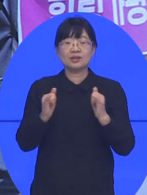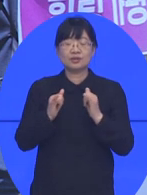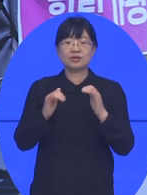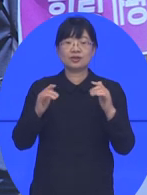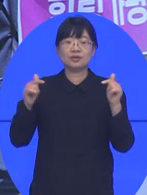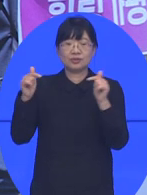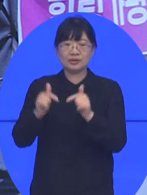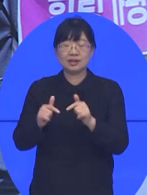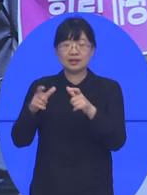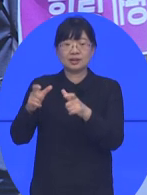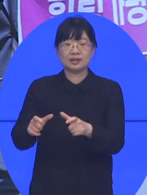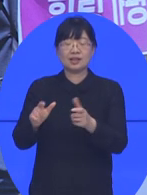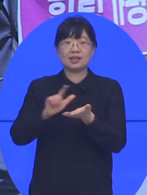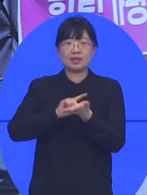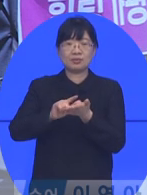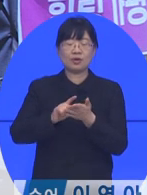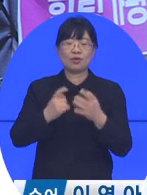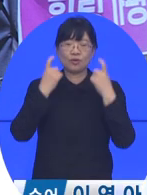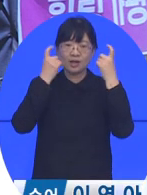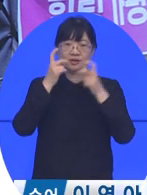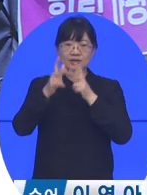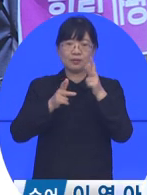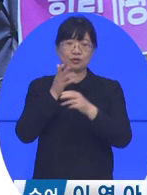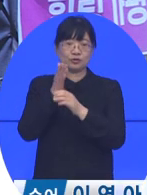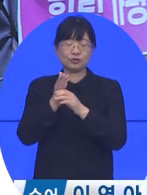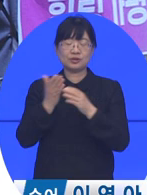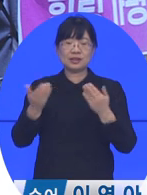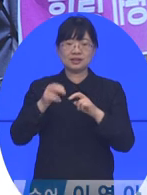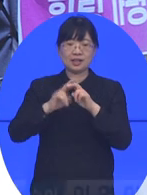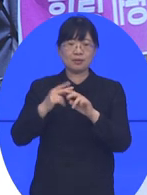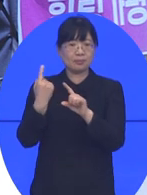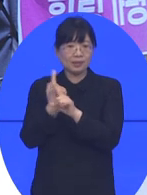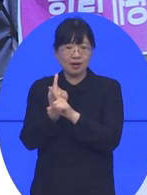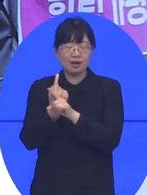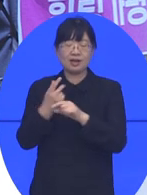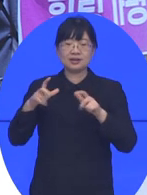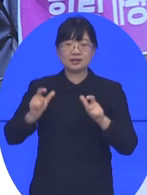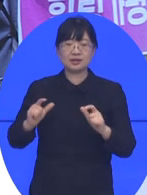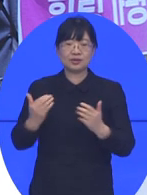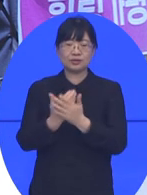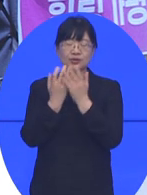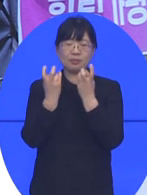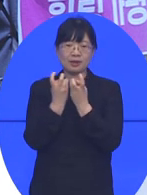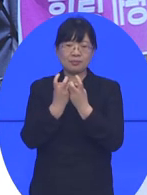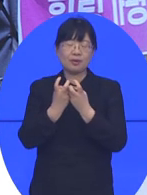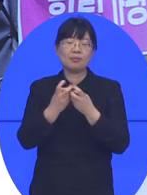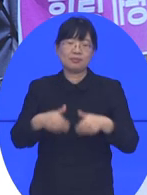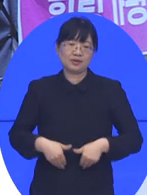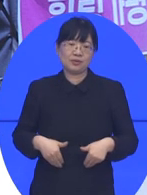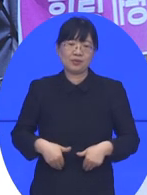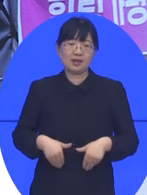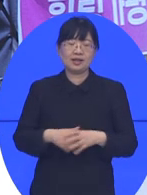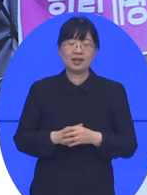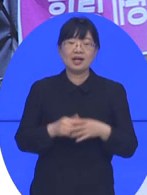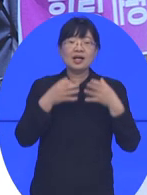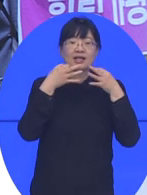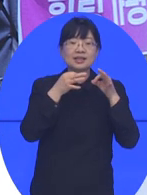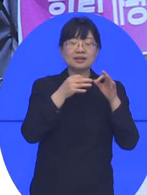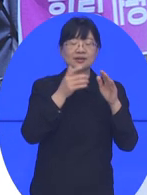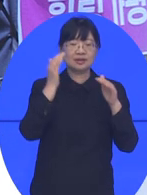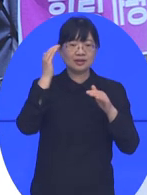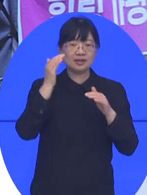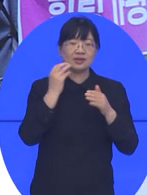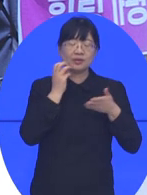인구 소멸적인 가평 관광산업이 주를 이루고 있어 일자리 개선 등 지역 성장 전략이 절실한데요 김동현 지사가